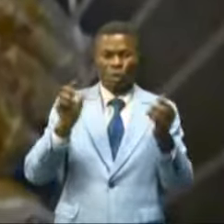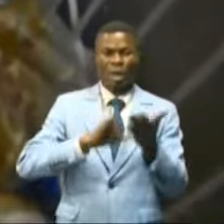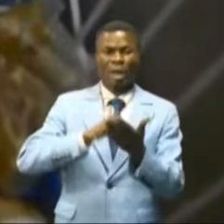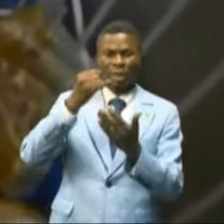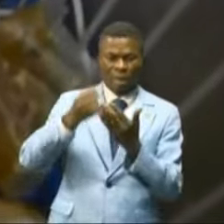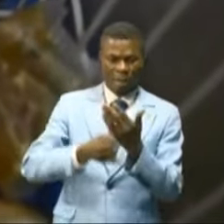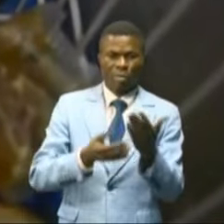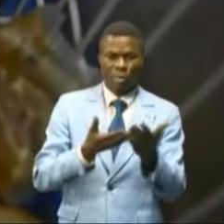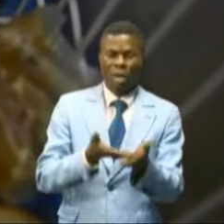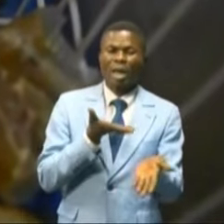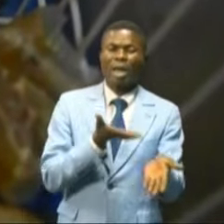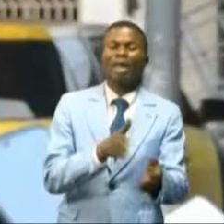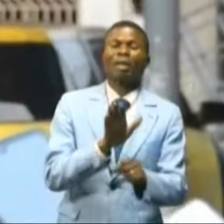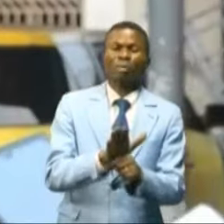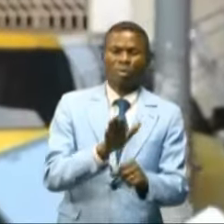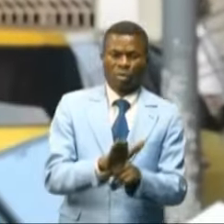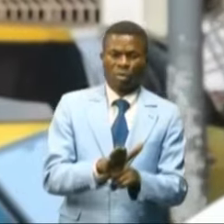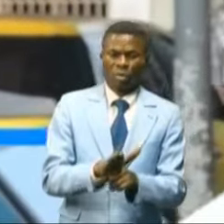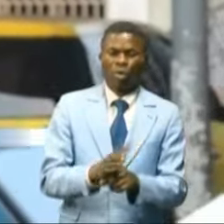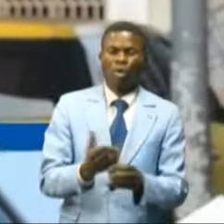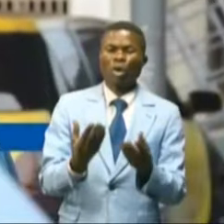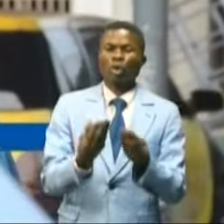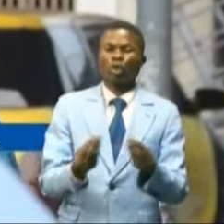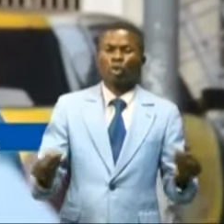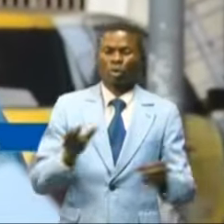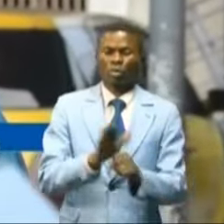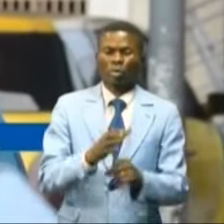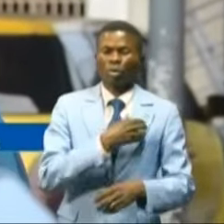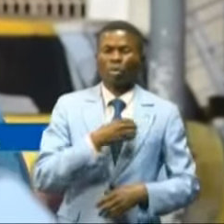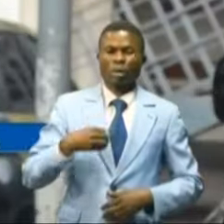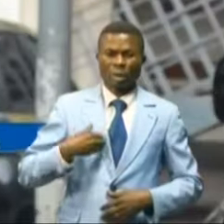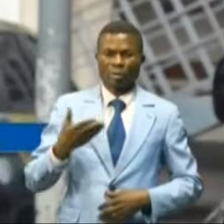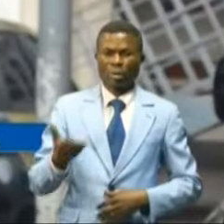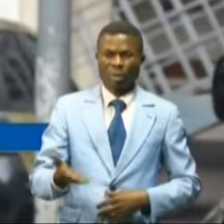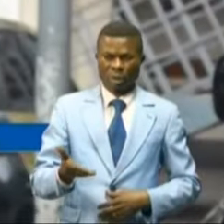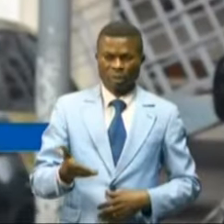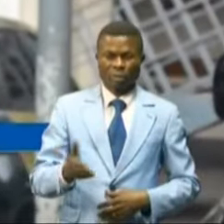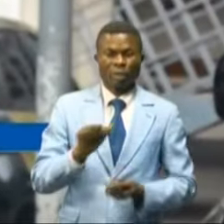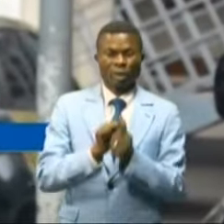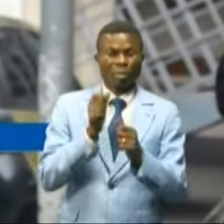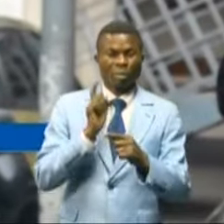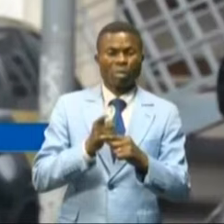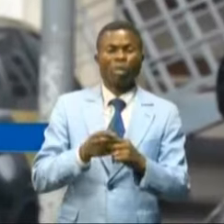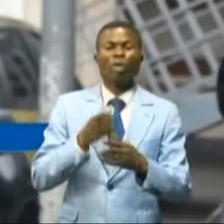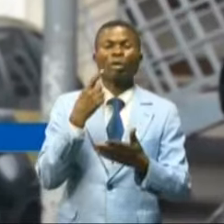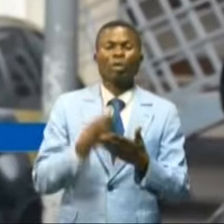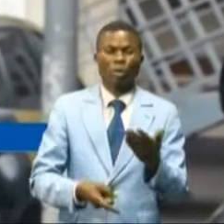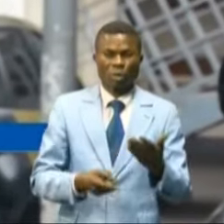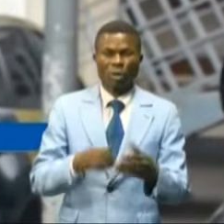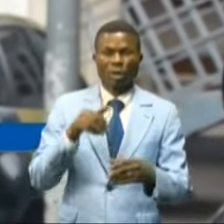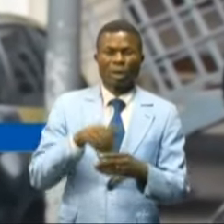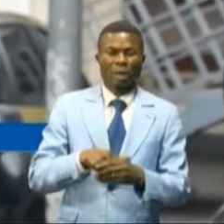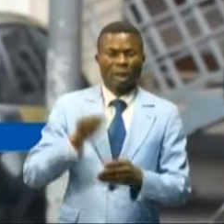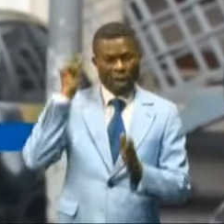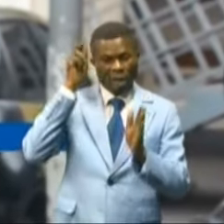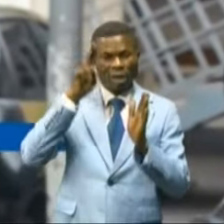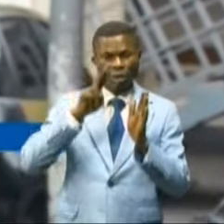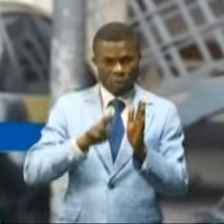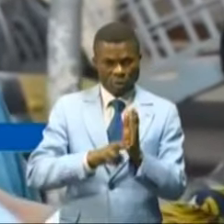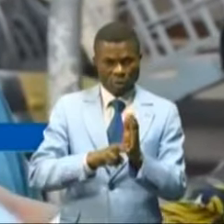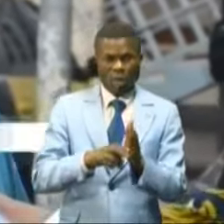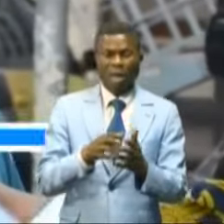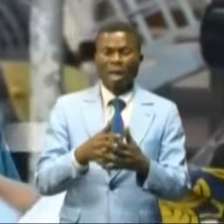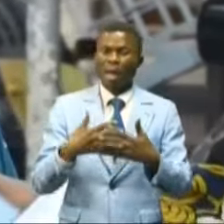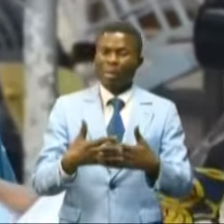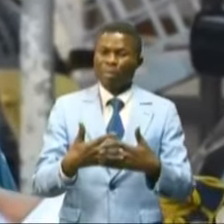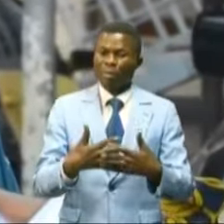vraiment aide à soulager plusieurs femmes. Nous avons tous les services. Les difficultés, c'est vraiment au niveau de renouvellement du matériel.